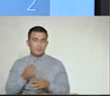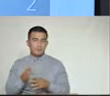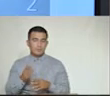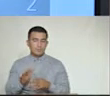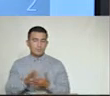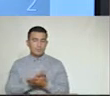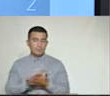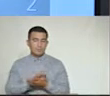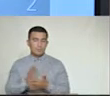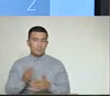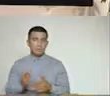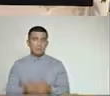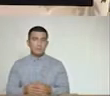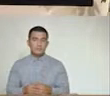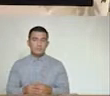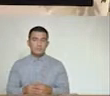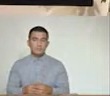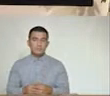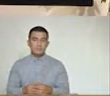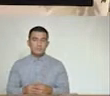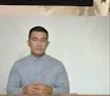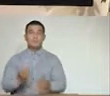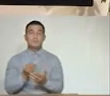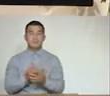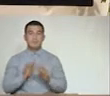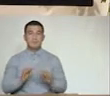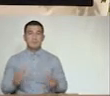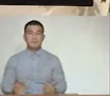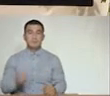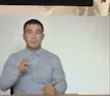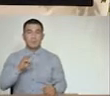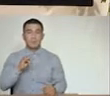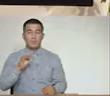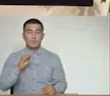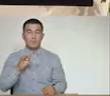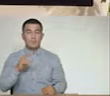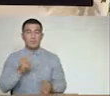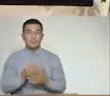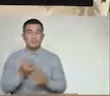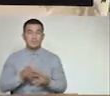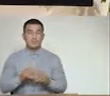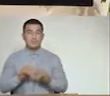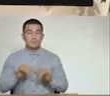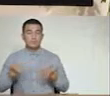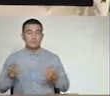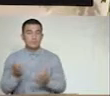chiqarib yuboriladi. Aziz o'quvchilar, tufilkaning ko'payishi bilan tanishib